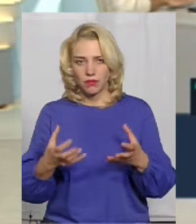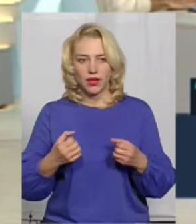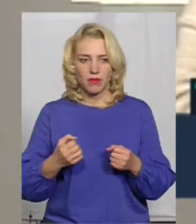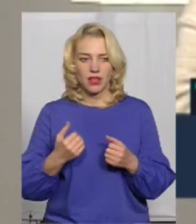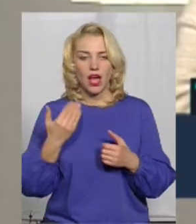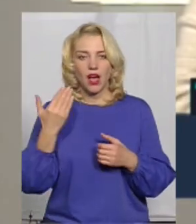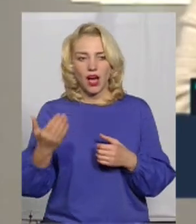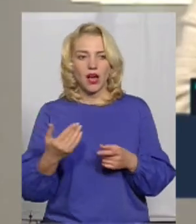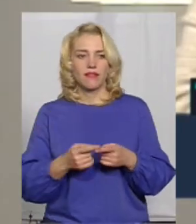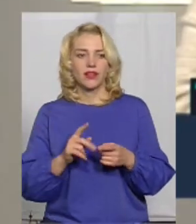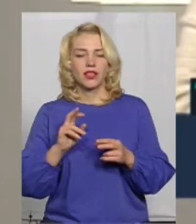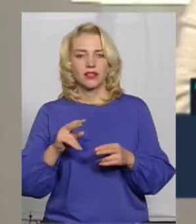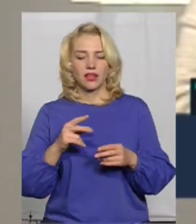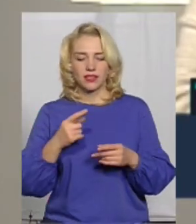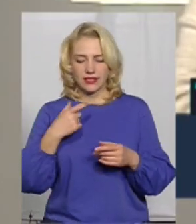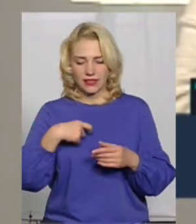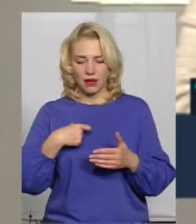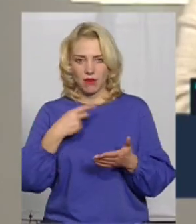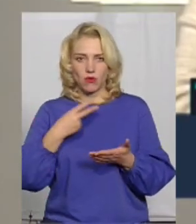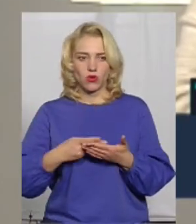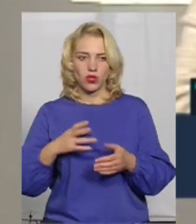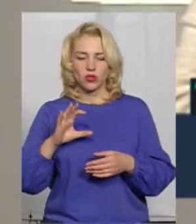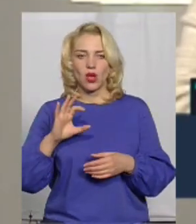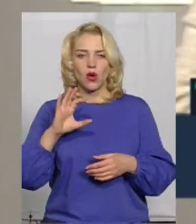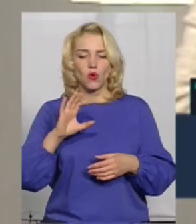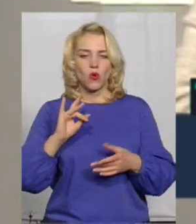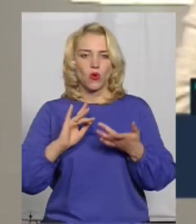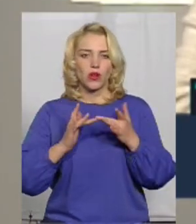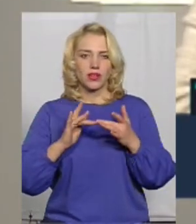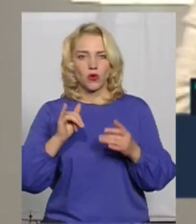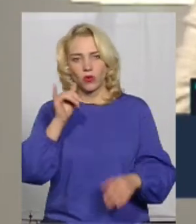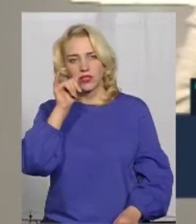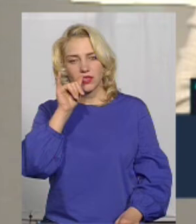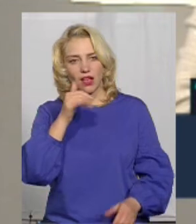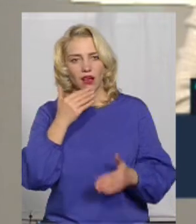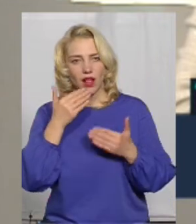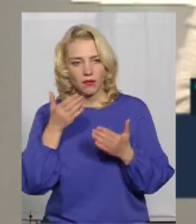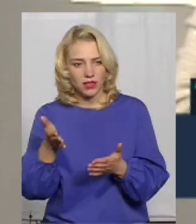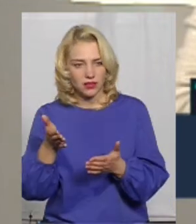як правильно позиціонувати себе в соцмережах, у тому числі у Інстаграмі. Отож,